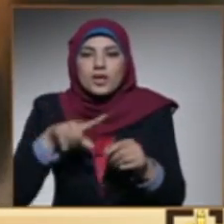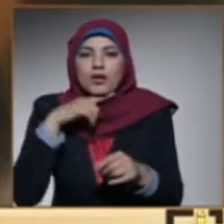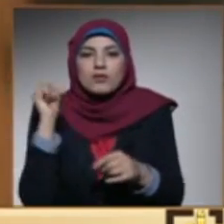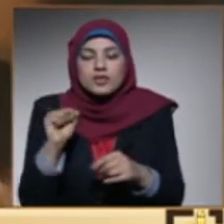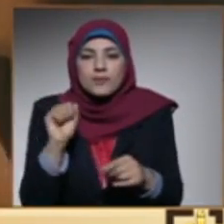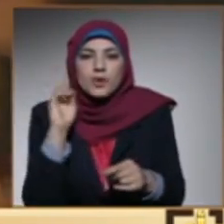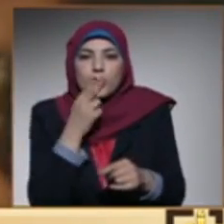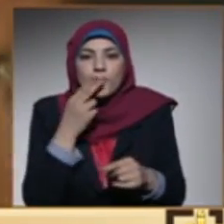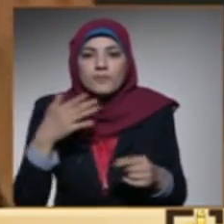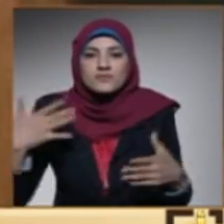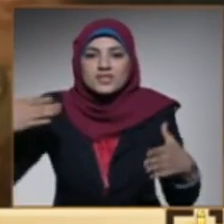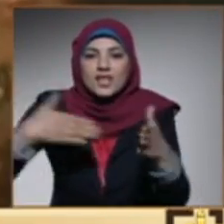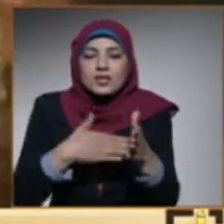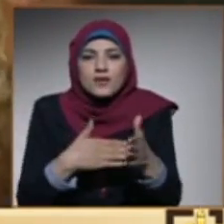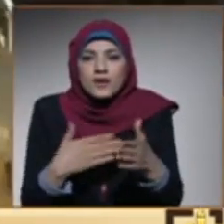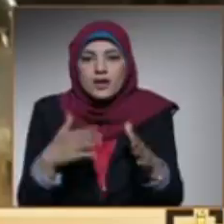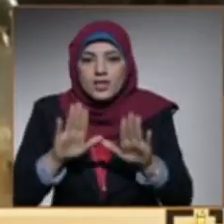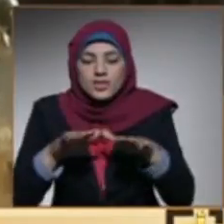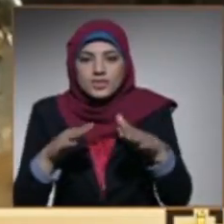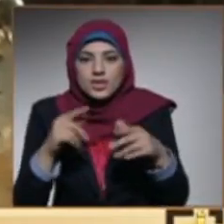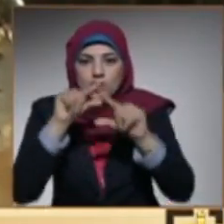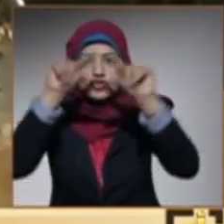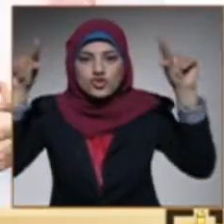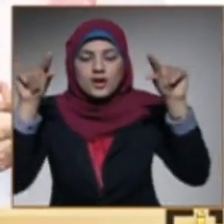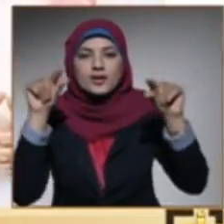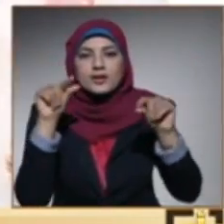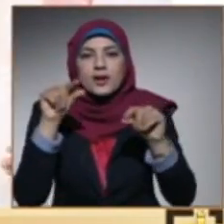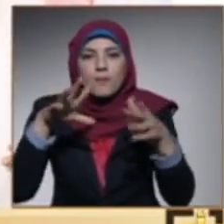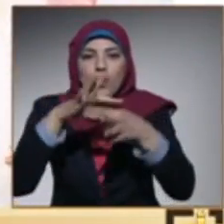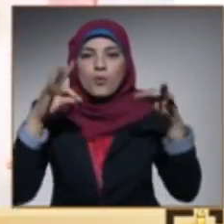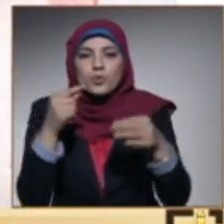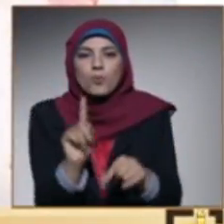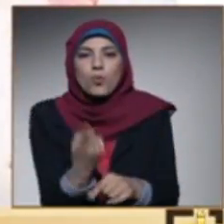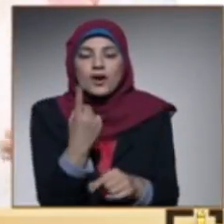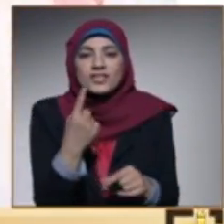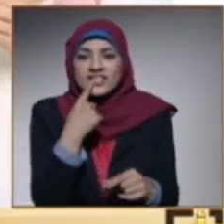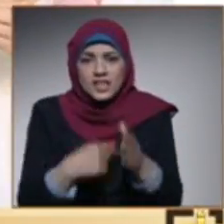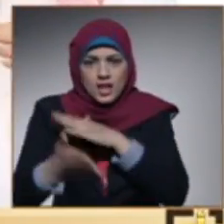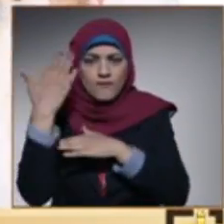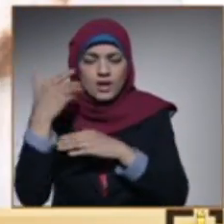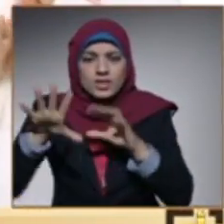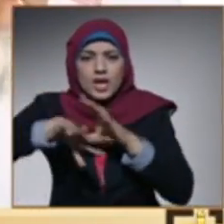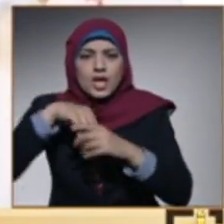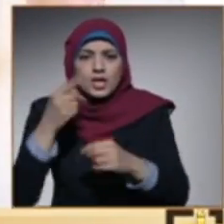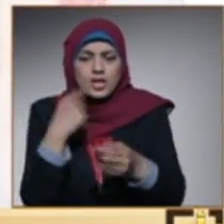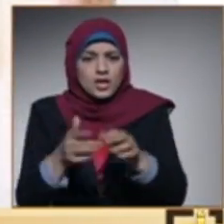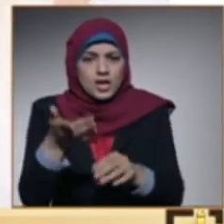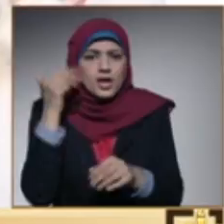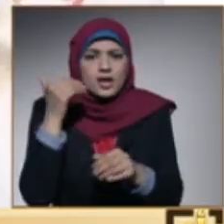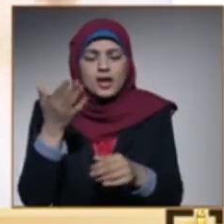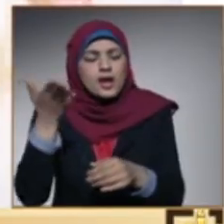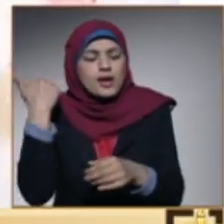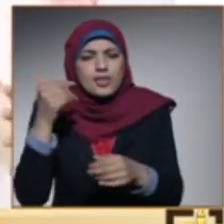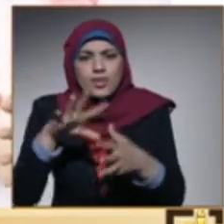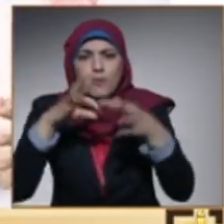وموضوع موحد يتم اختياره بالتنسيق مع الاتحاد. ففي العام الماضي كان الموضوع يتمركز حول